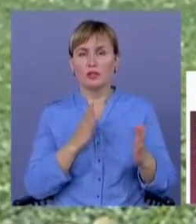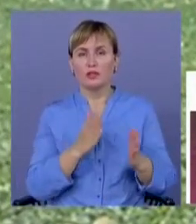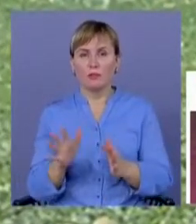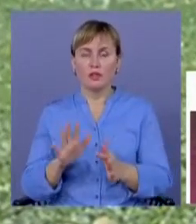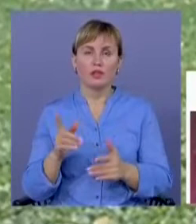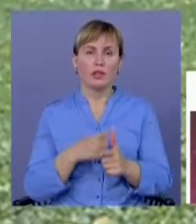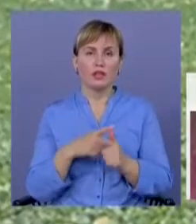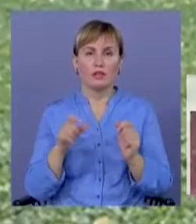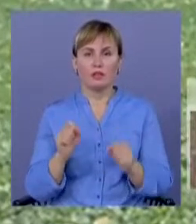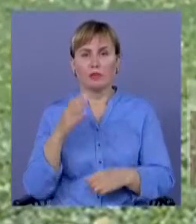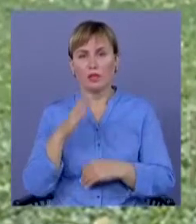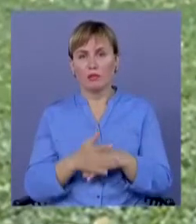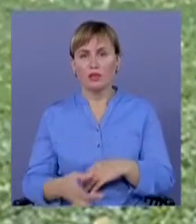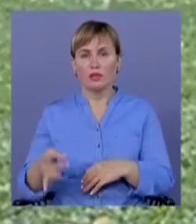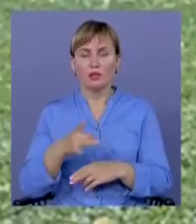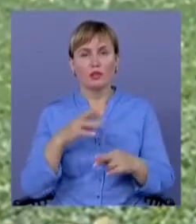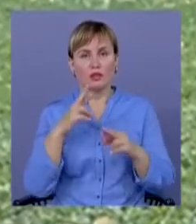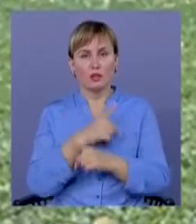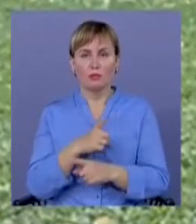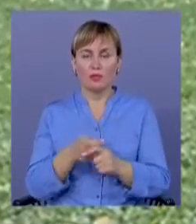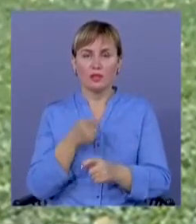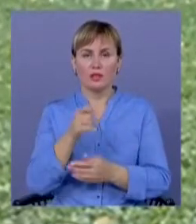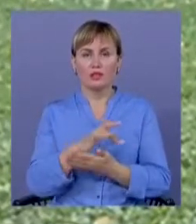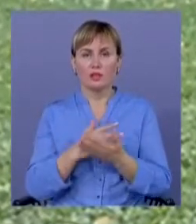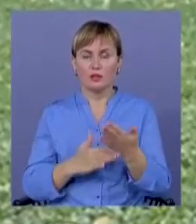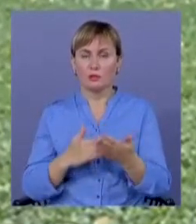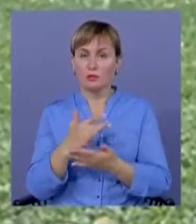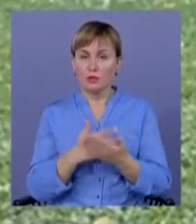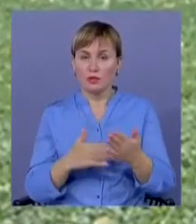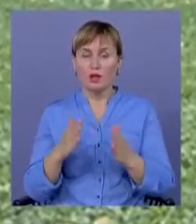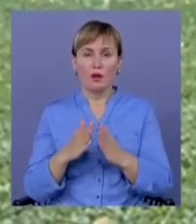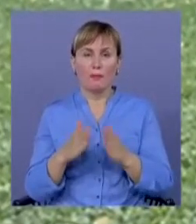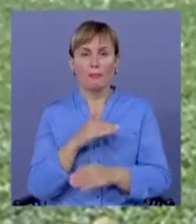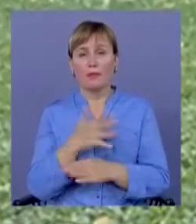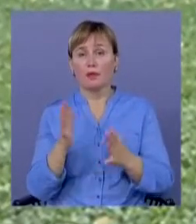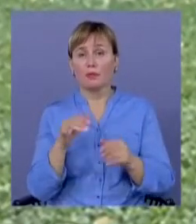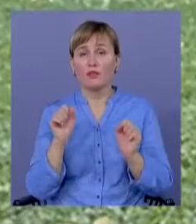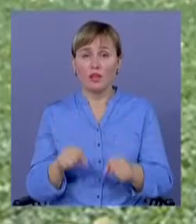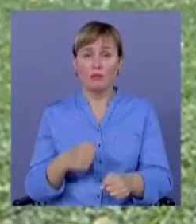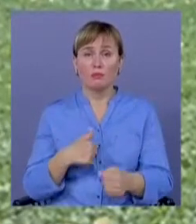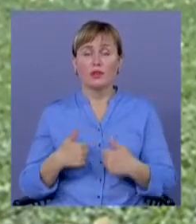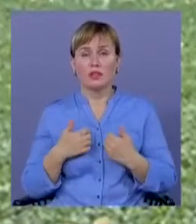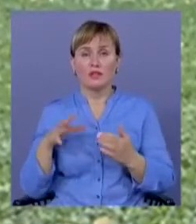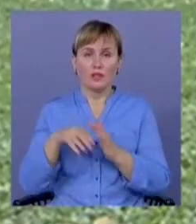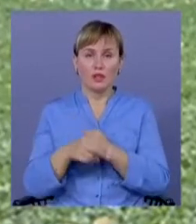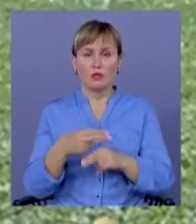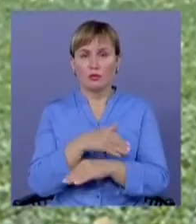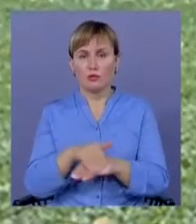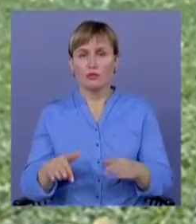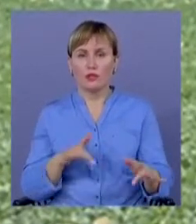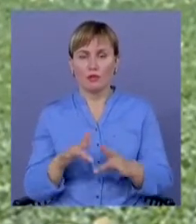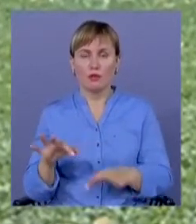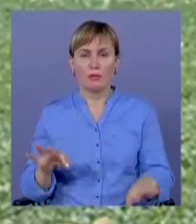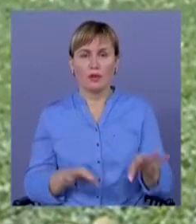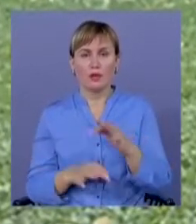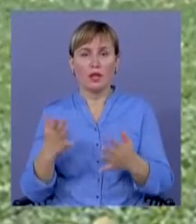или, возможно, акимат района неправильно подал списки улиц и домов. Если будет возможность, мы постараемся внести эту улицу в действующий проект.